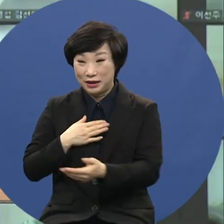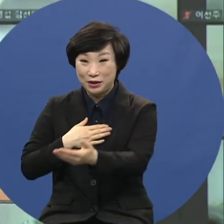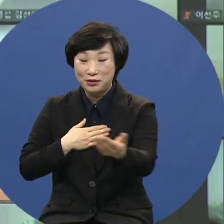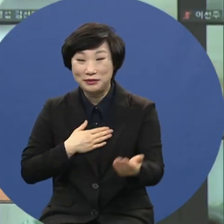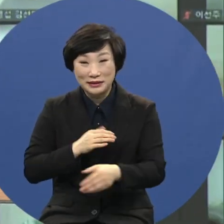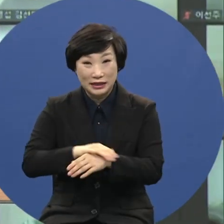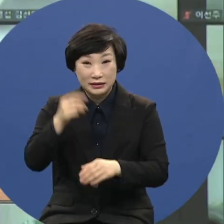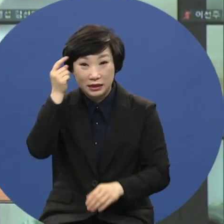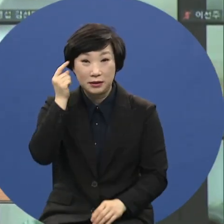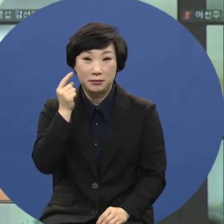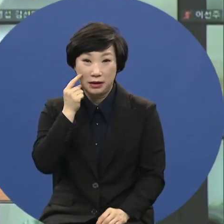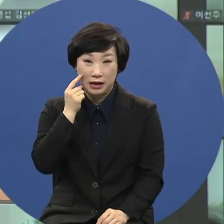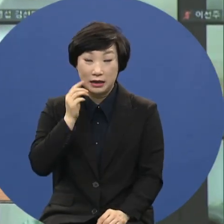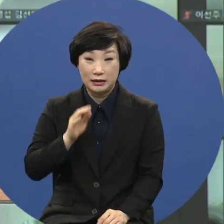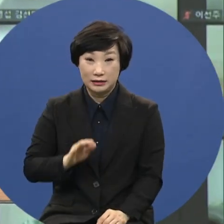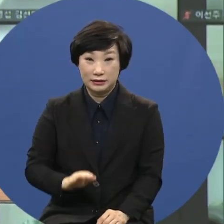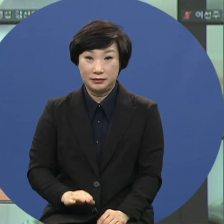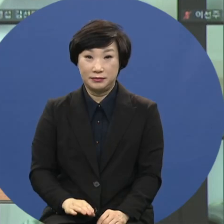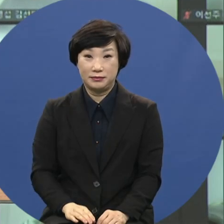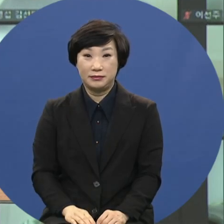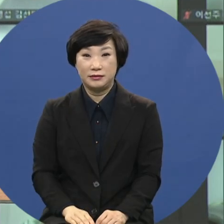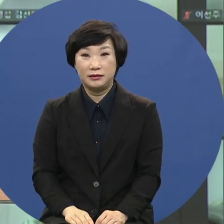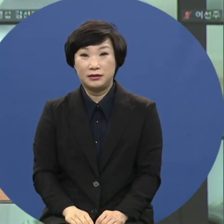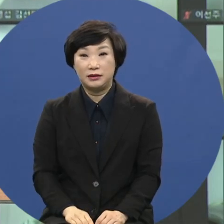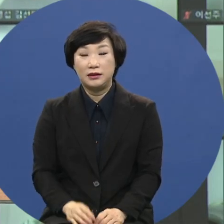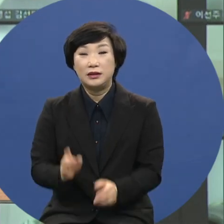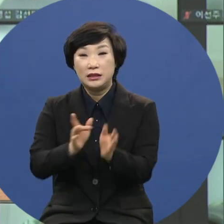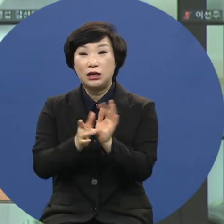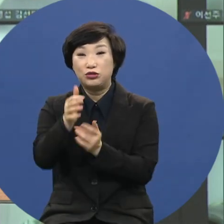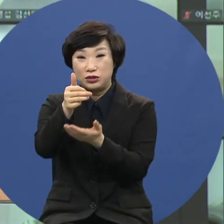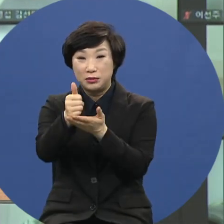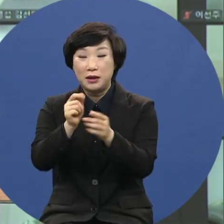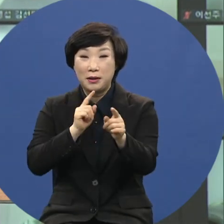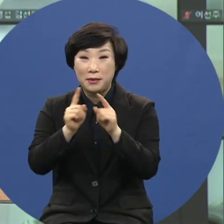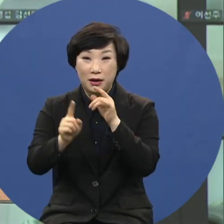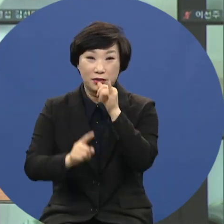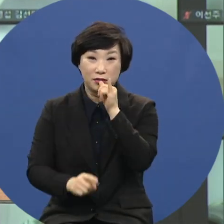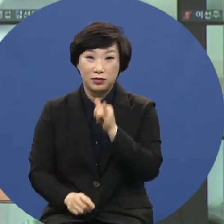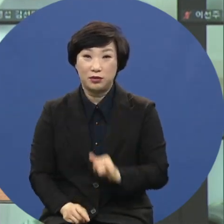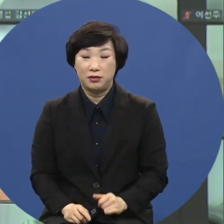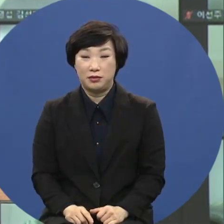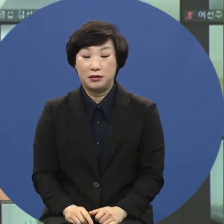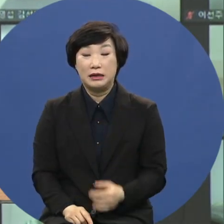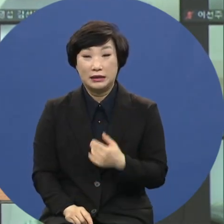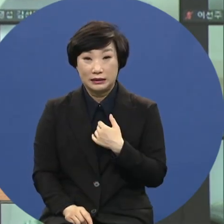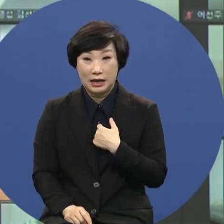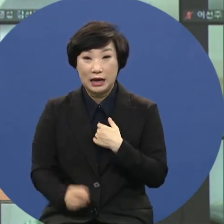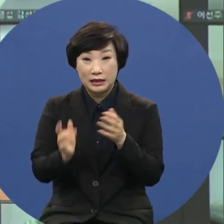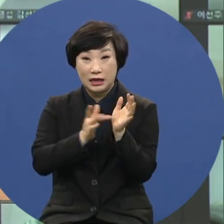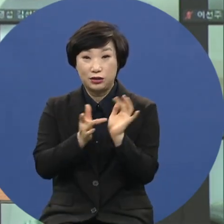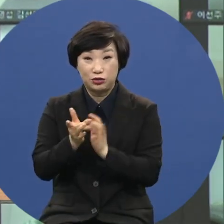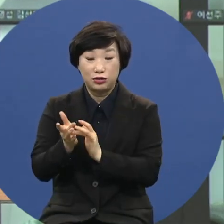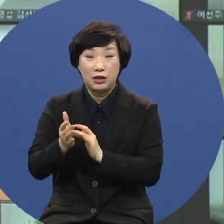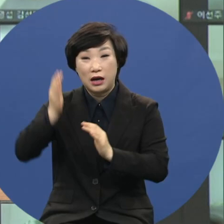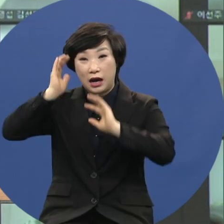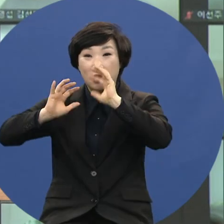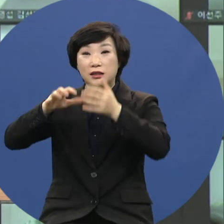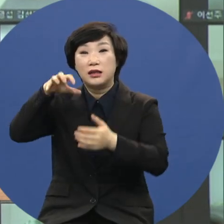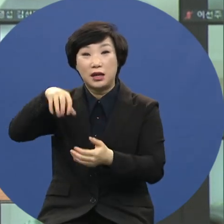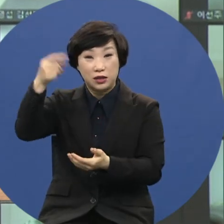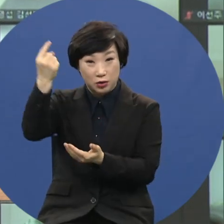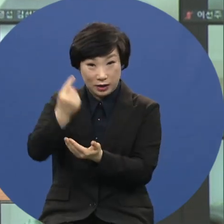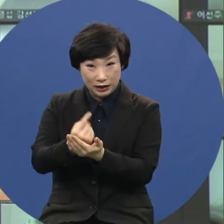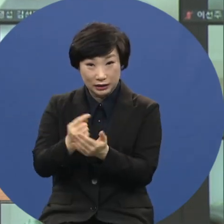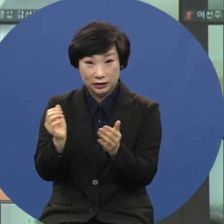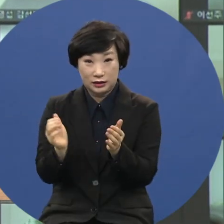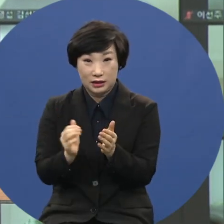보세요. 자, 예수께서 말씀하십니다. 내가 하늘로서 내려왔다.